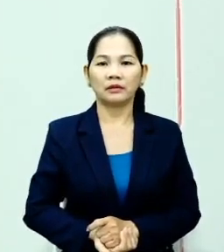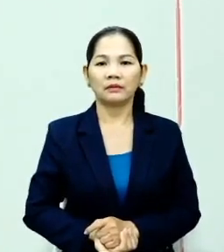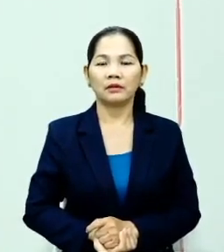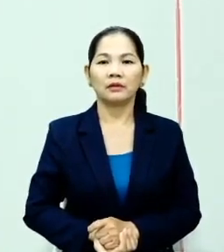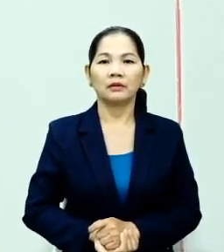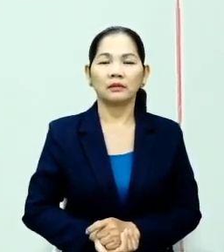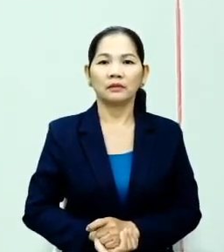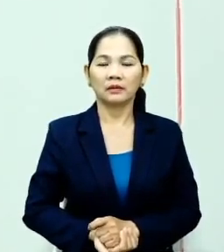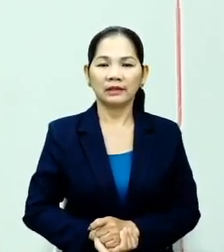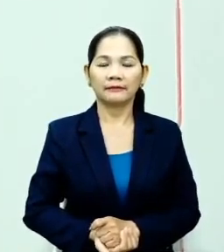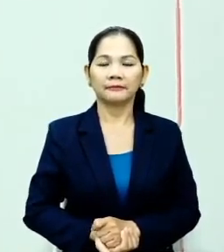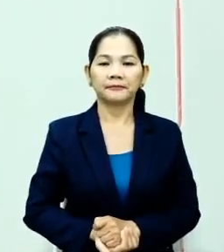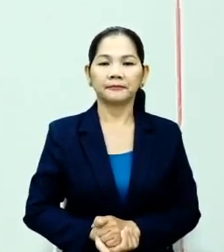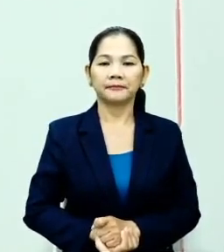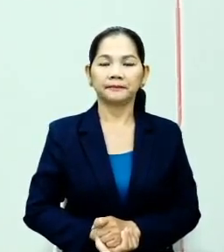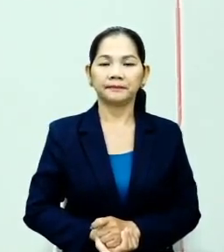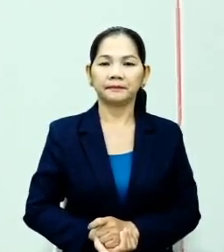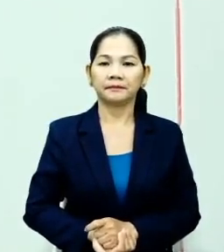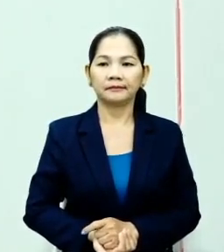ấy